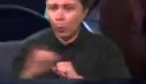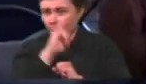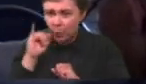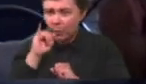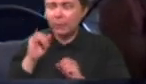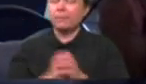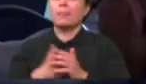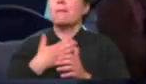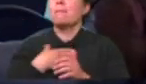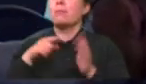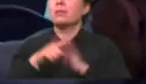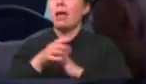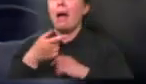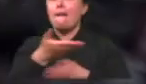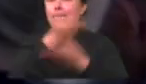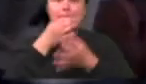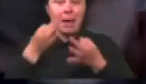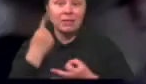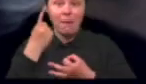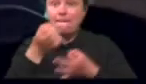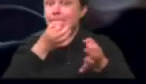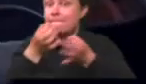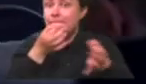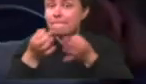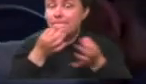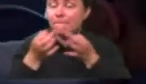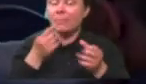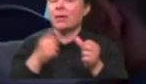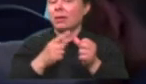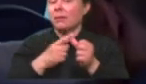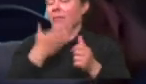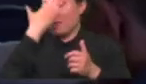Natomiast mam też dla Państwa mały quiz. Nie wiem, czy Państwo wiecie na przykład,